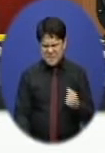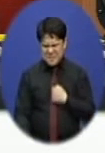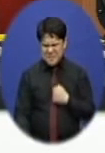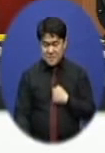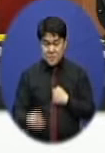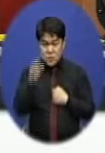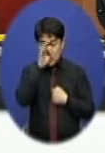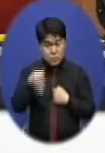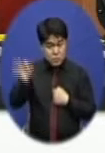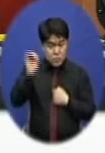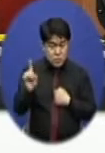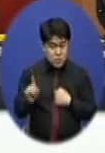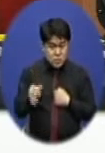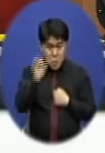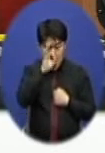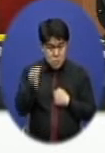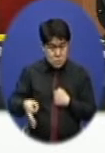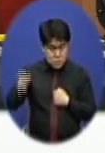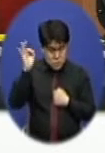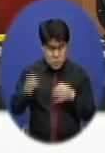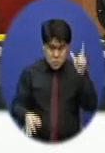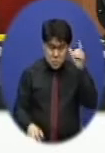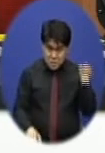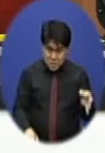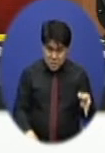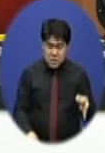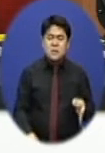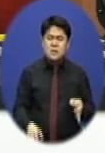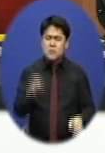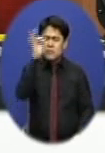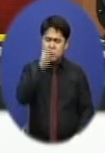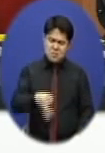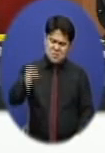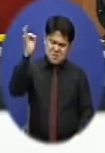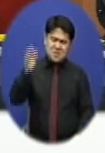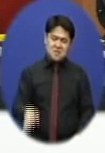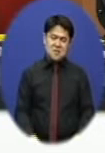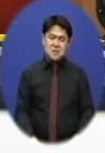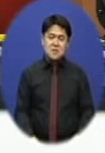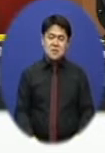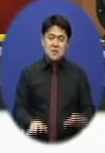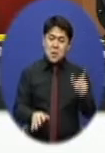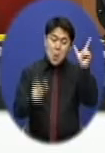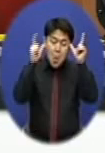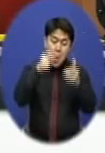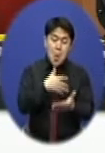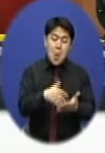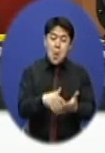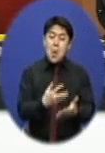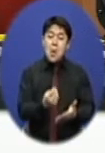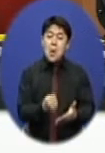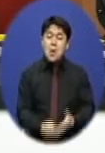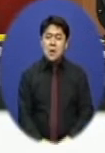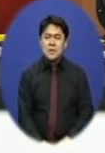돼지고기는 네. 올랐던데. 예? 돼지고기는 좀 오름세잖아요. 아, 예. 돼지고기는 많이 올랐지. 예. 아, 그럼 몇 마리나 키우세요, 소를? 아, 소